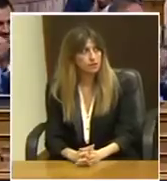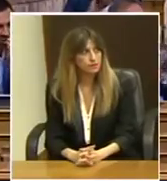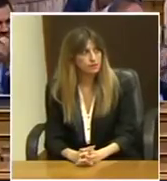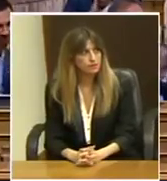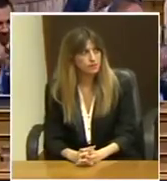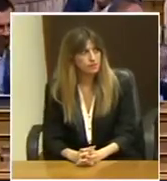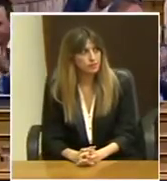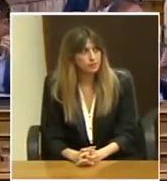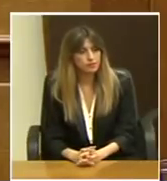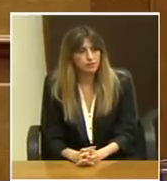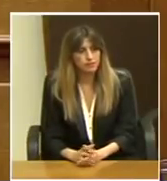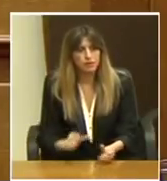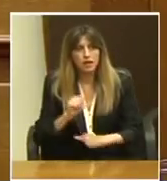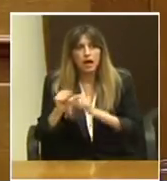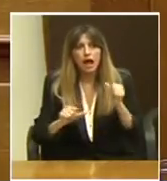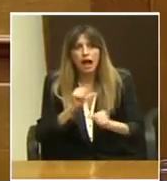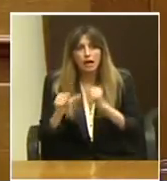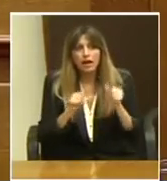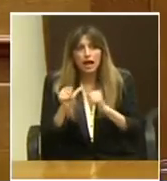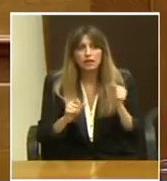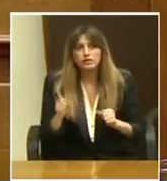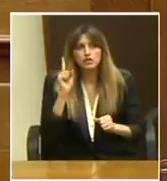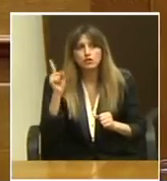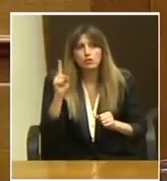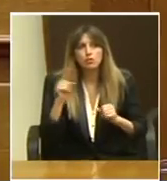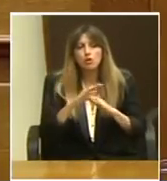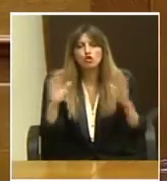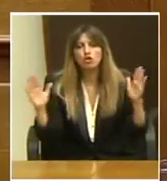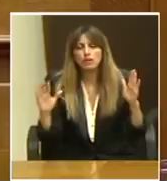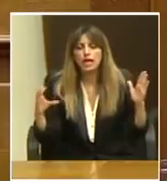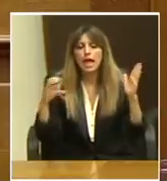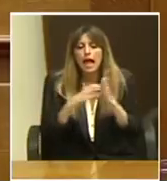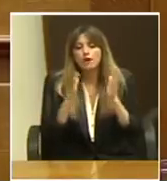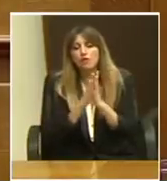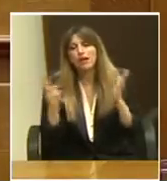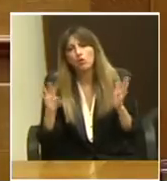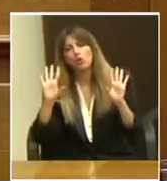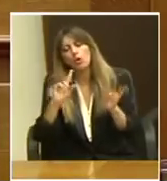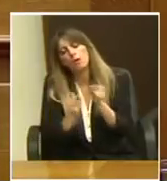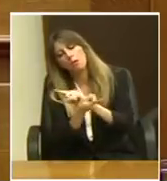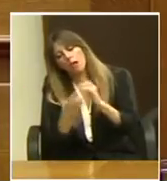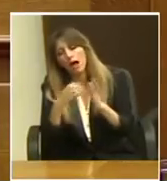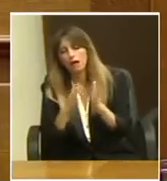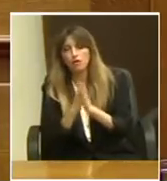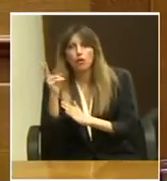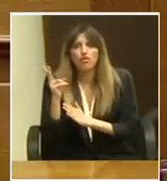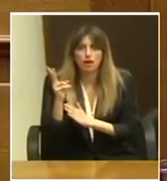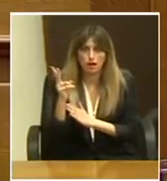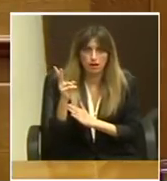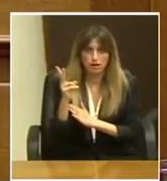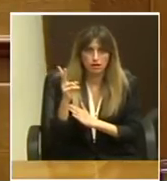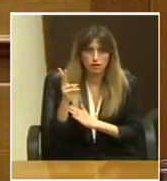Αλλάζει μόνο η παραπομπή. Αντί να λέει στο άρθρο 18, λέει στο άρθρο 12. Και αναρωτιέμαι, όταν